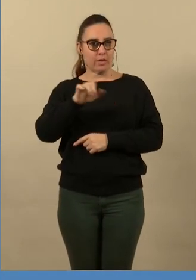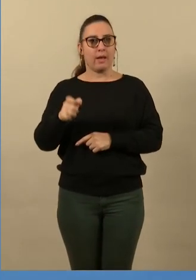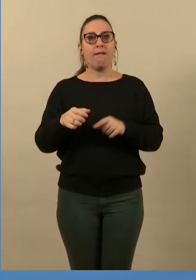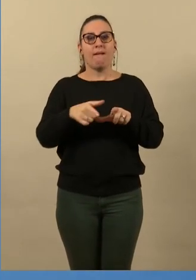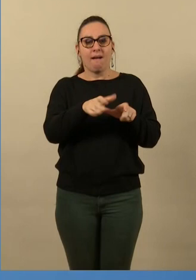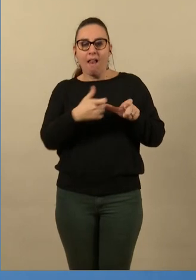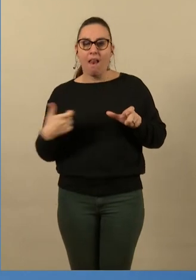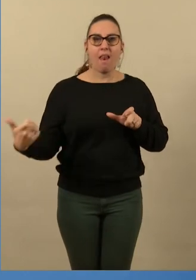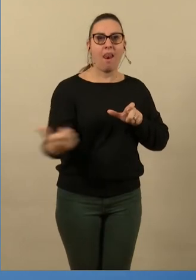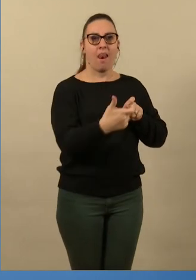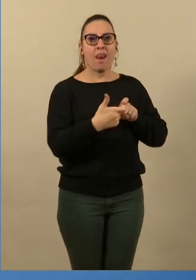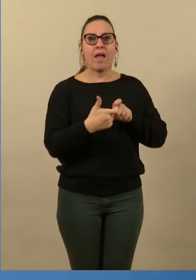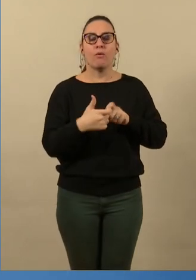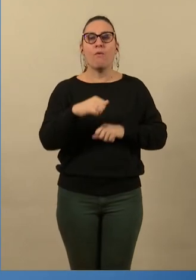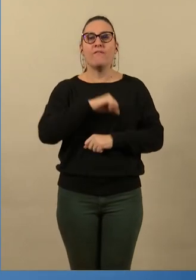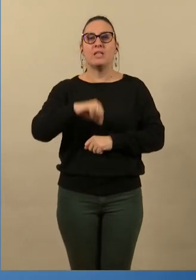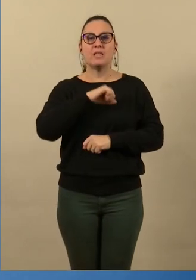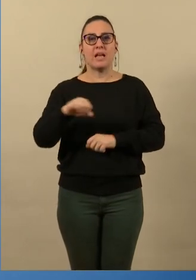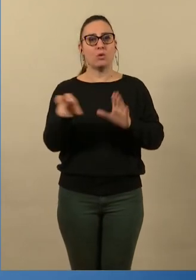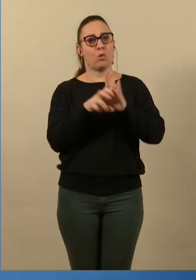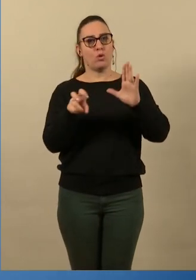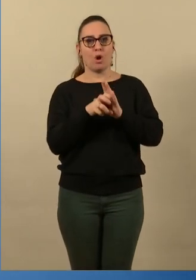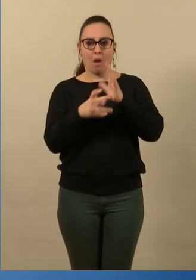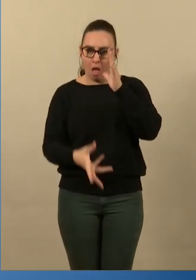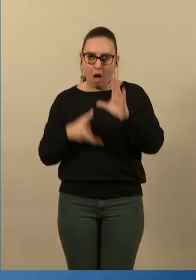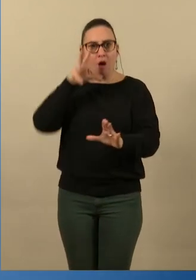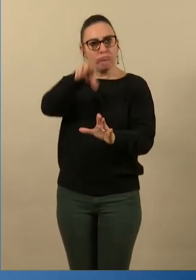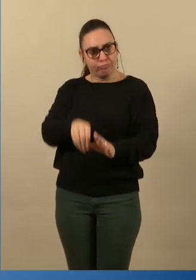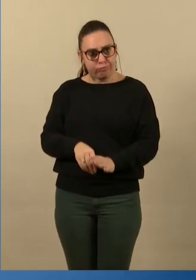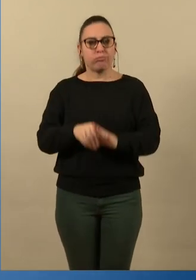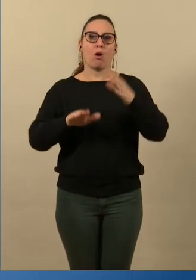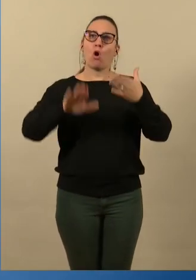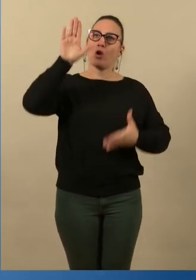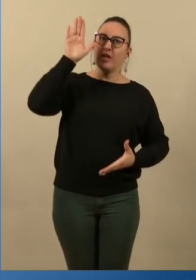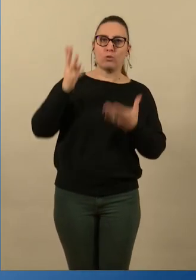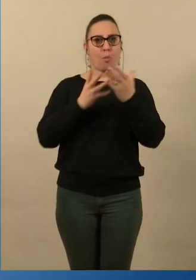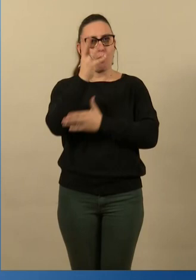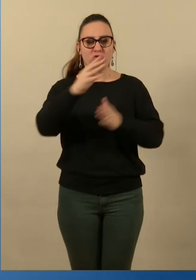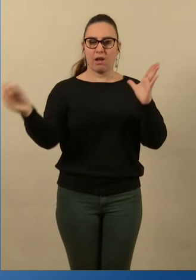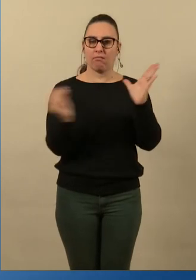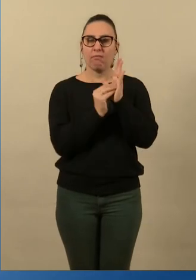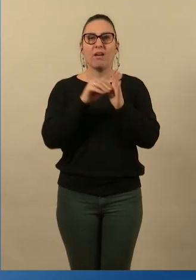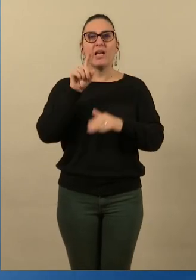Grenoble soit aujourd'hui pris en en compte dans le projet de candidature prochainement